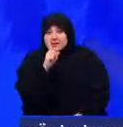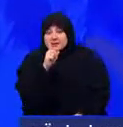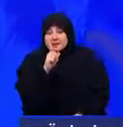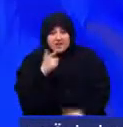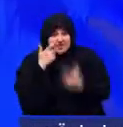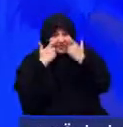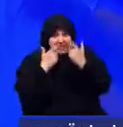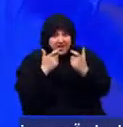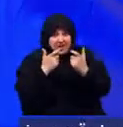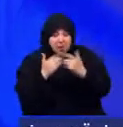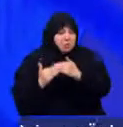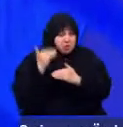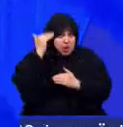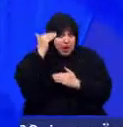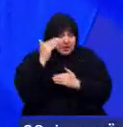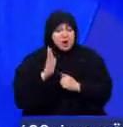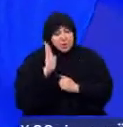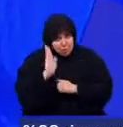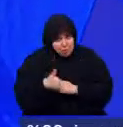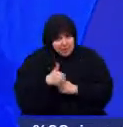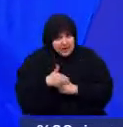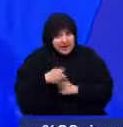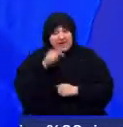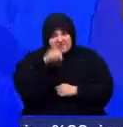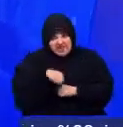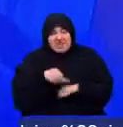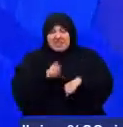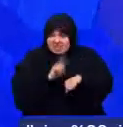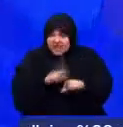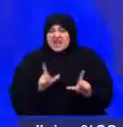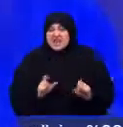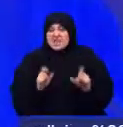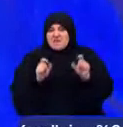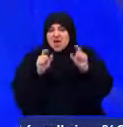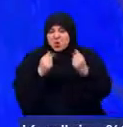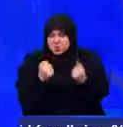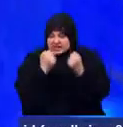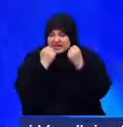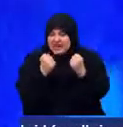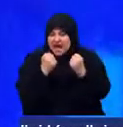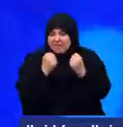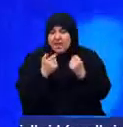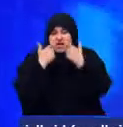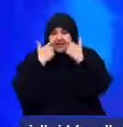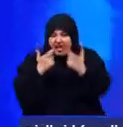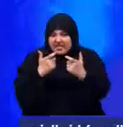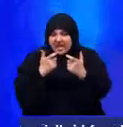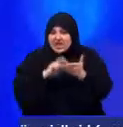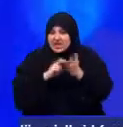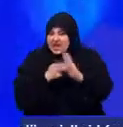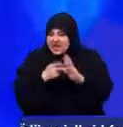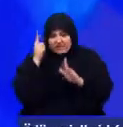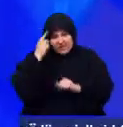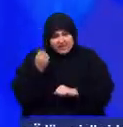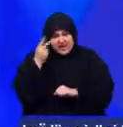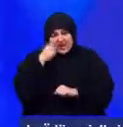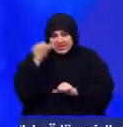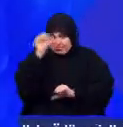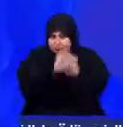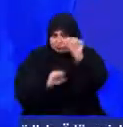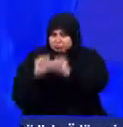أنه لن يوجد في المستقبل متحورات أخرى تتطلب متابعتها